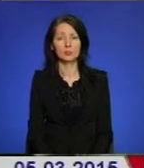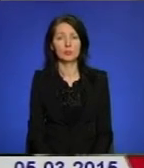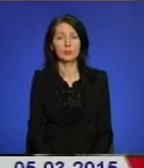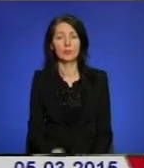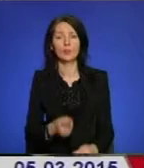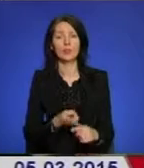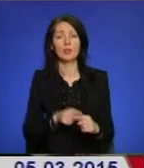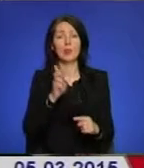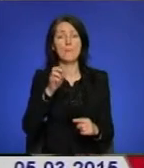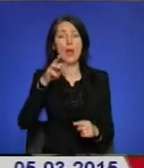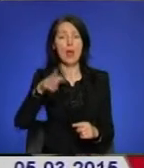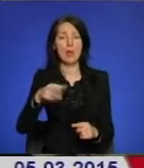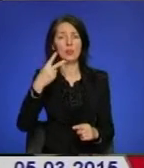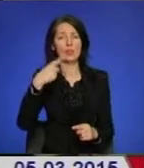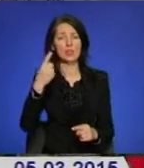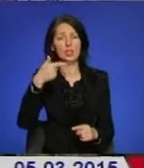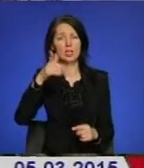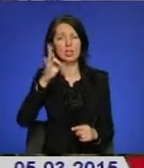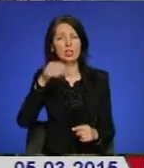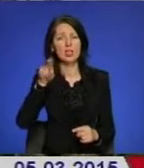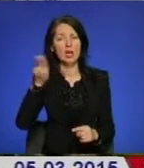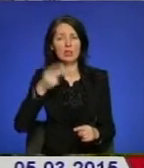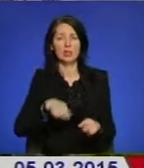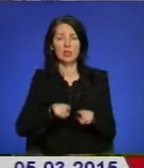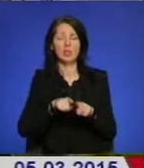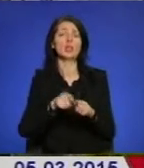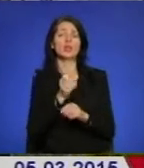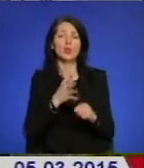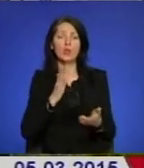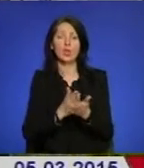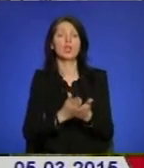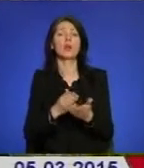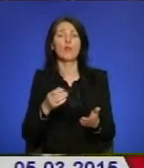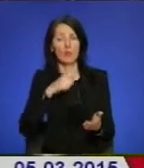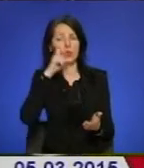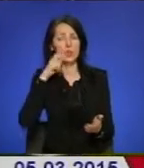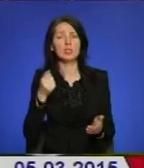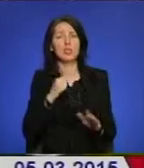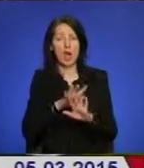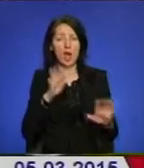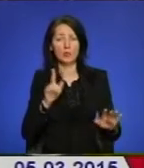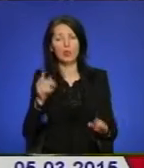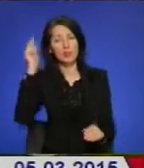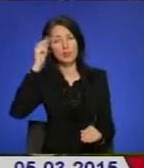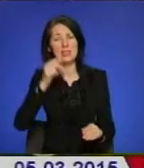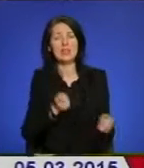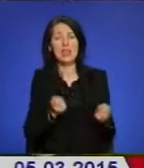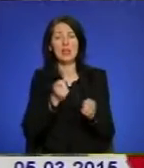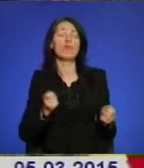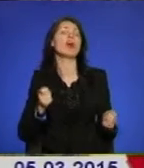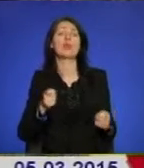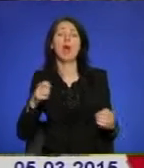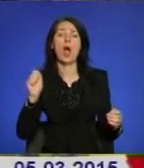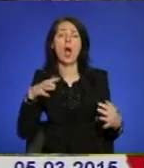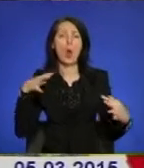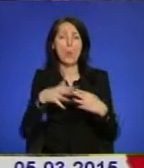Це БМ-21 «Град». Такі установки є на озброєнні української армії. Щоб навчитися керувати бойовою машиною, солдати